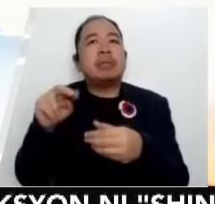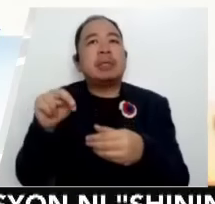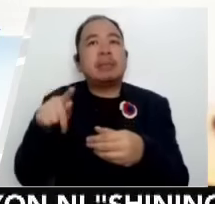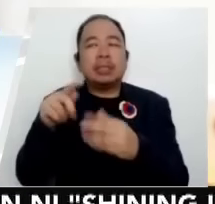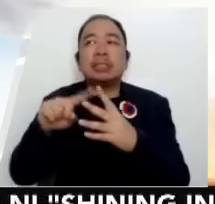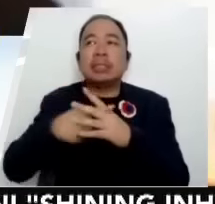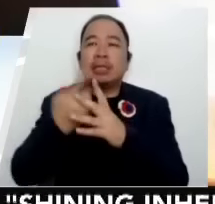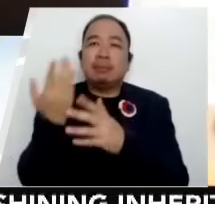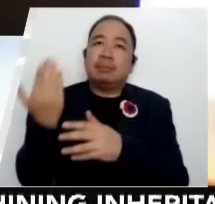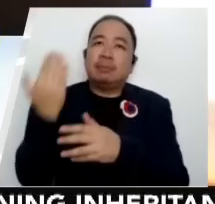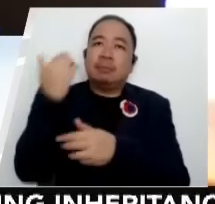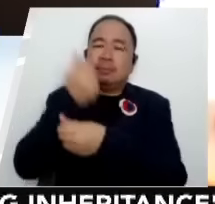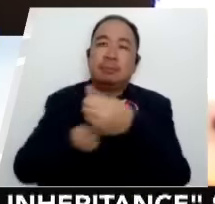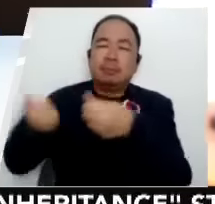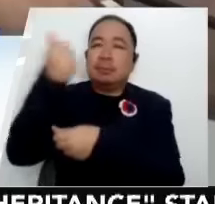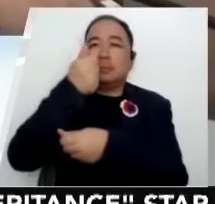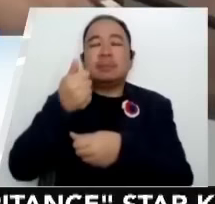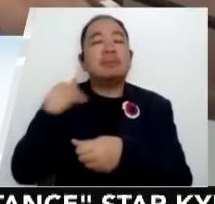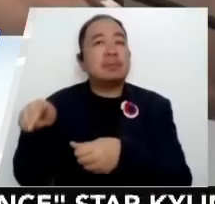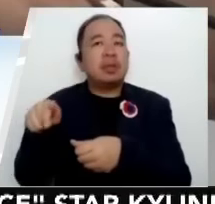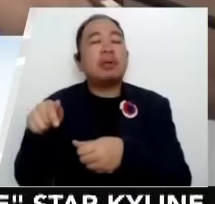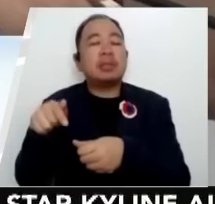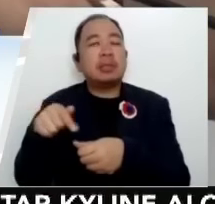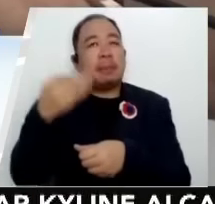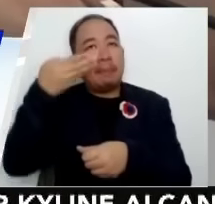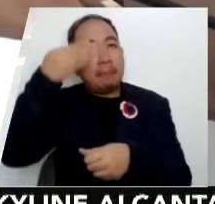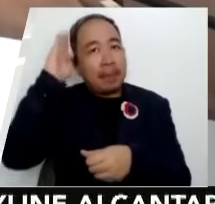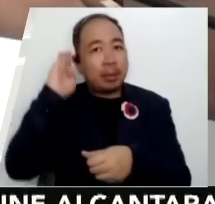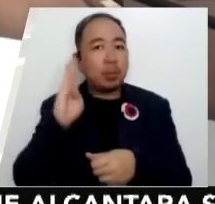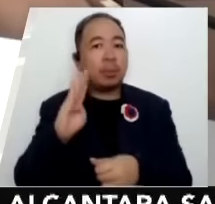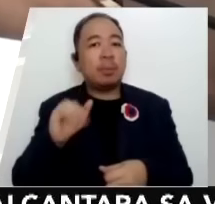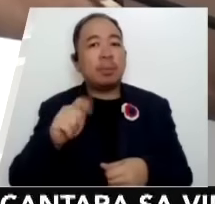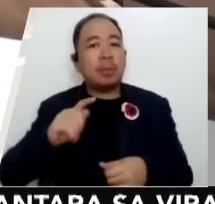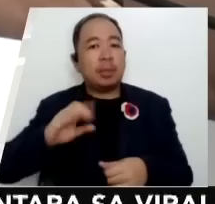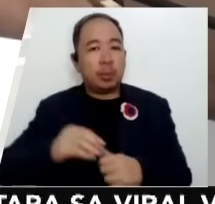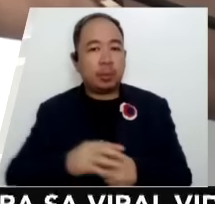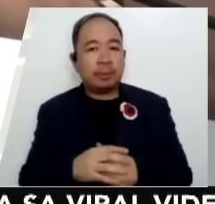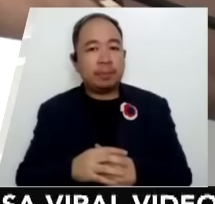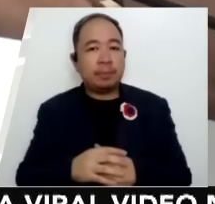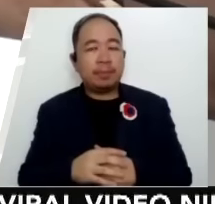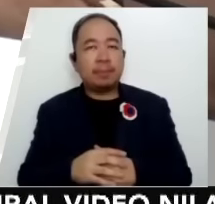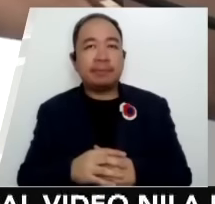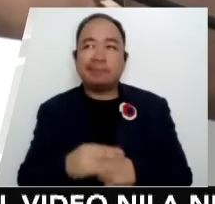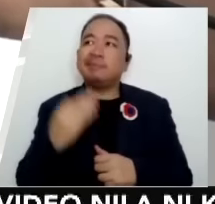ngayon Senador Bato de la Rosa. Your Honors, from the chief PNP